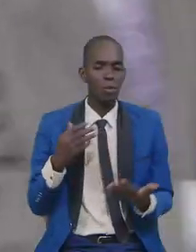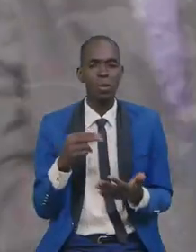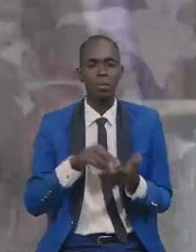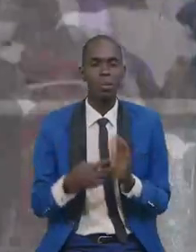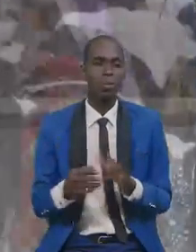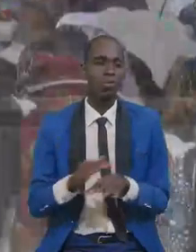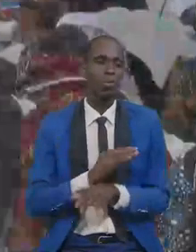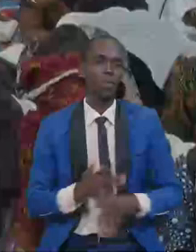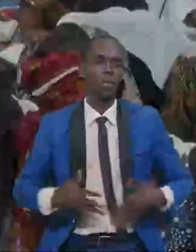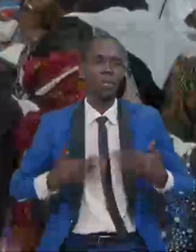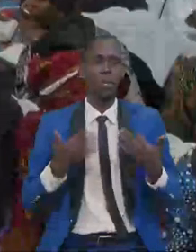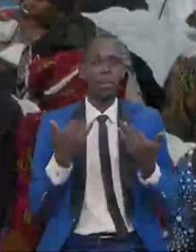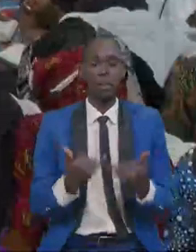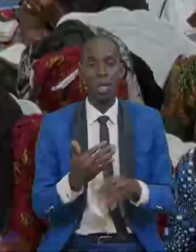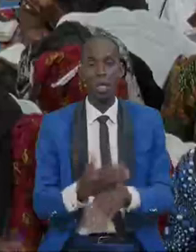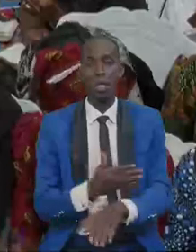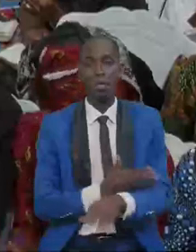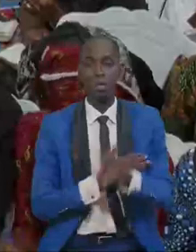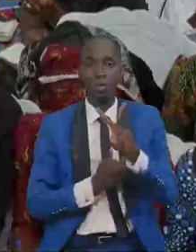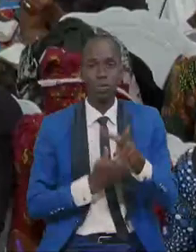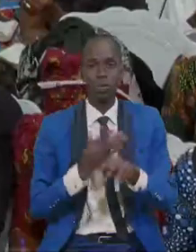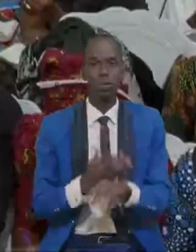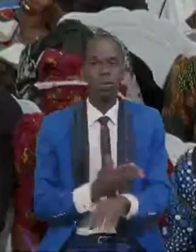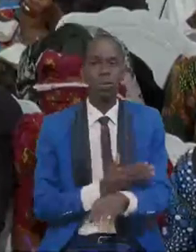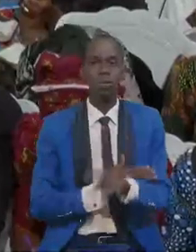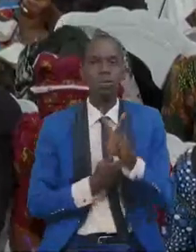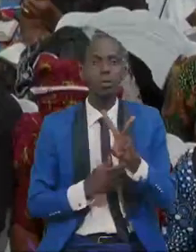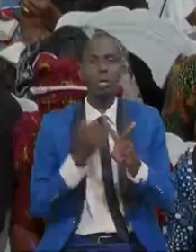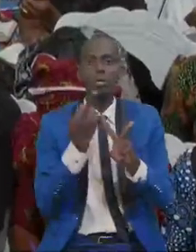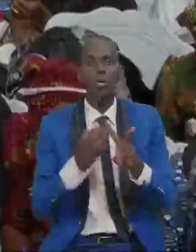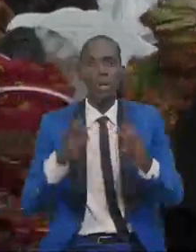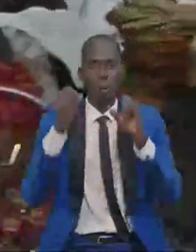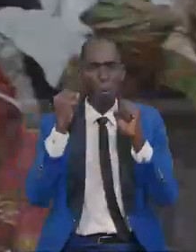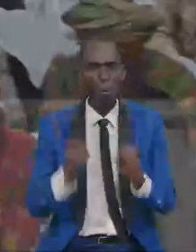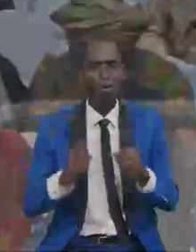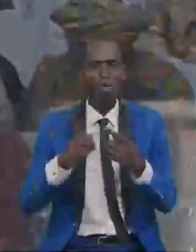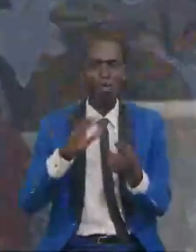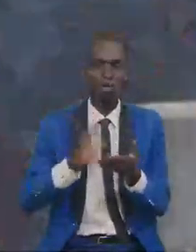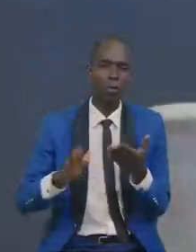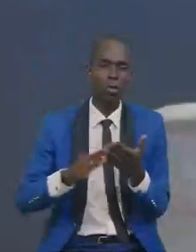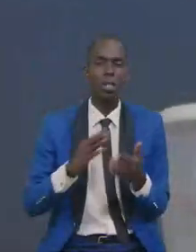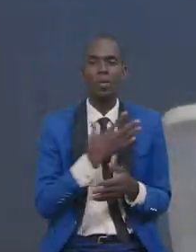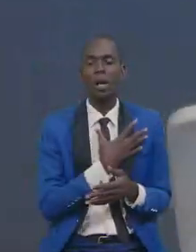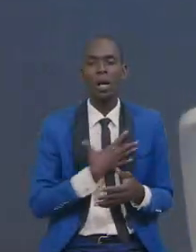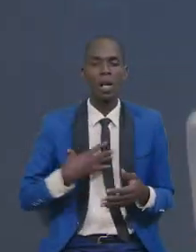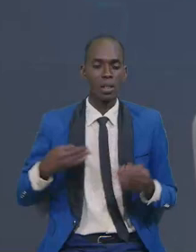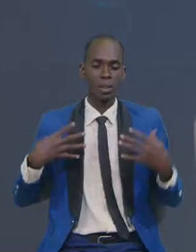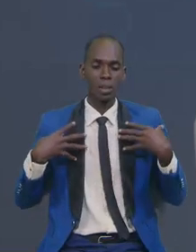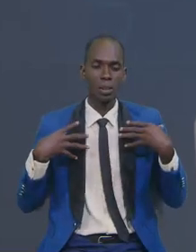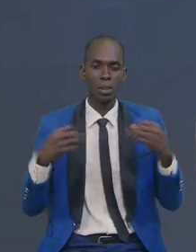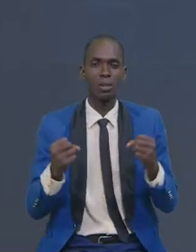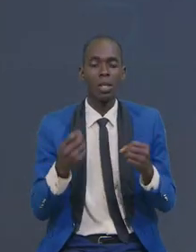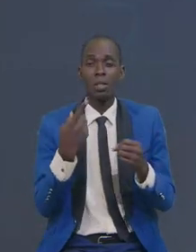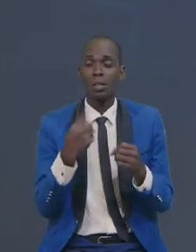une vie heureuse, joyeuse. Deuxième élément maintenant. Dans le deuxième élément, c'est la puissance pour